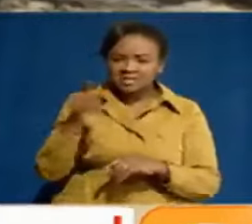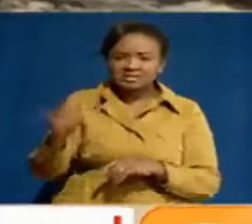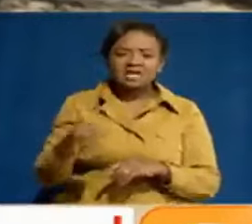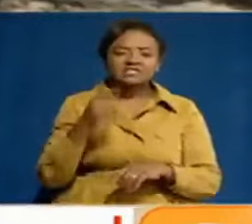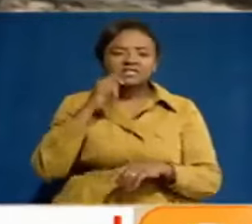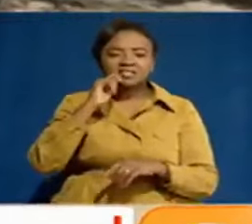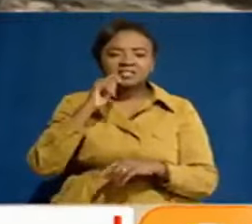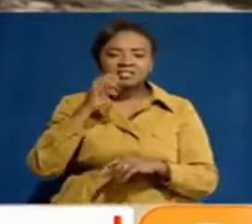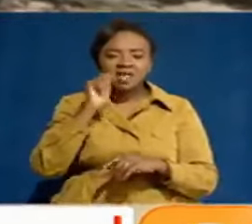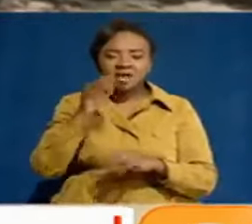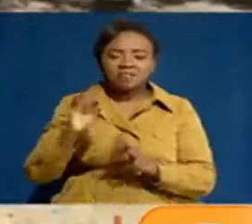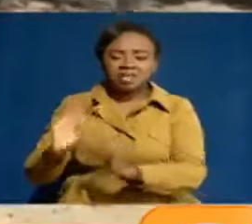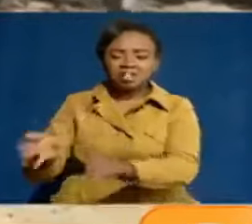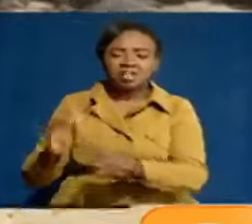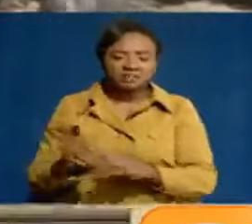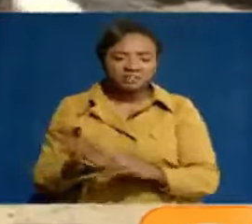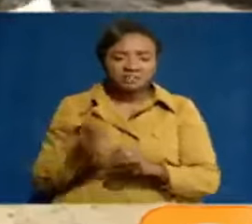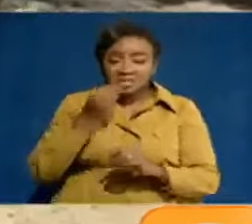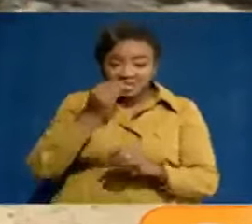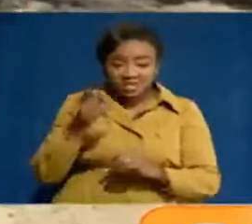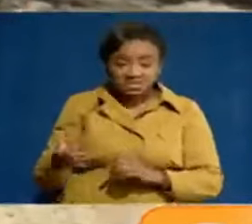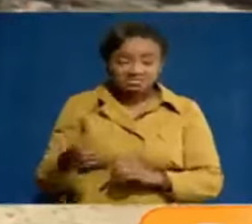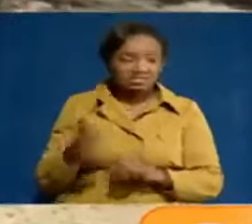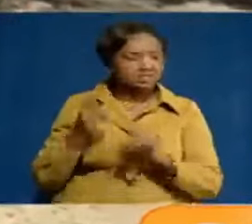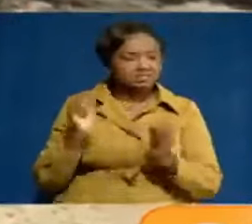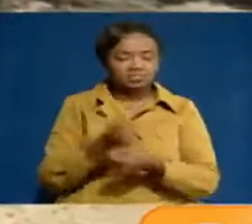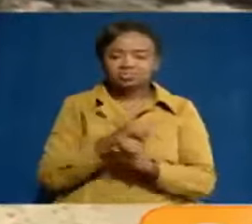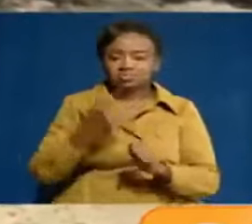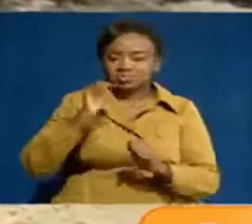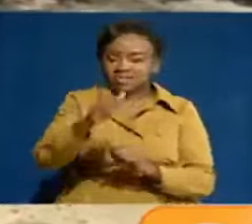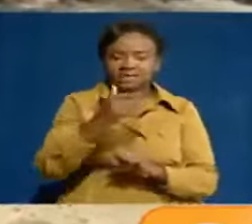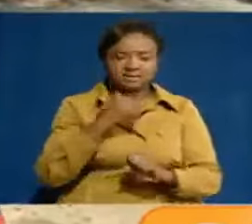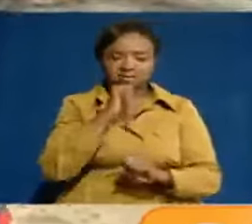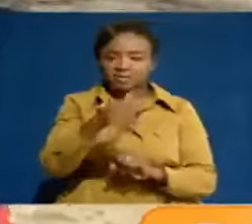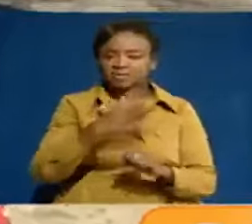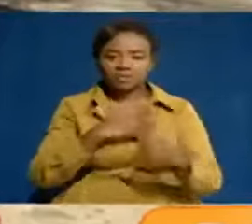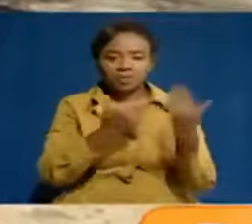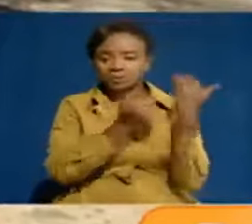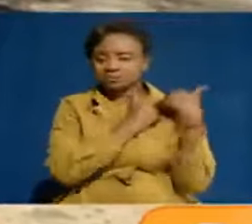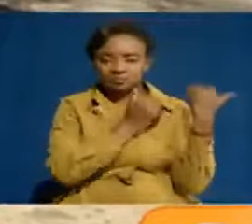hivyo. Sio sisi, hiyo sio hatua yetu kuchukua kwenda kutafuta kwenye itaweko hapo ndani. Ni wao.